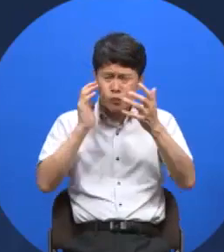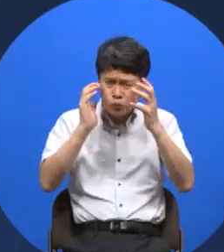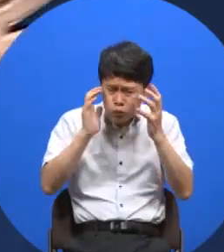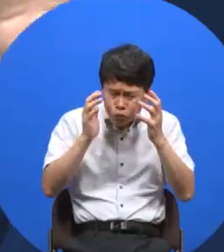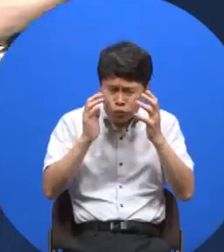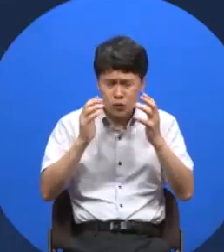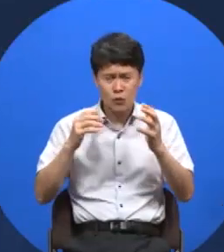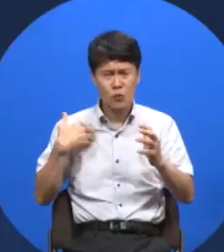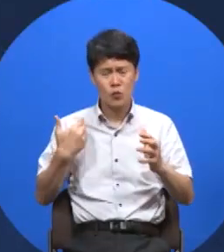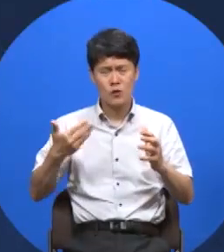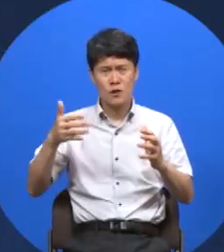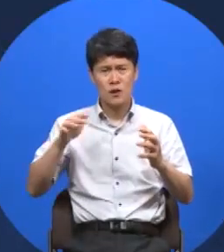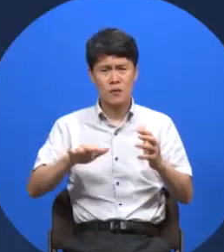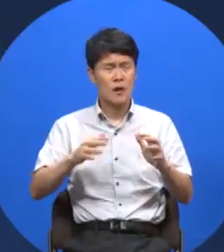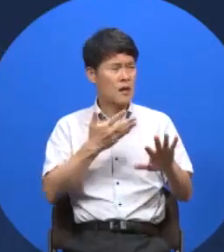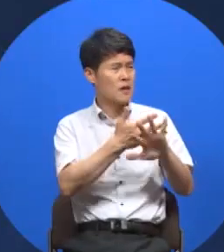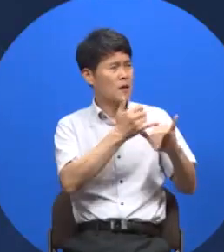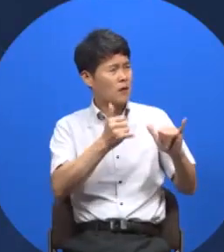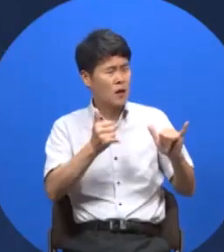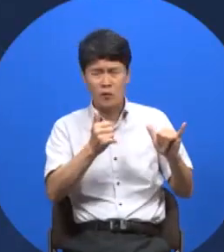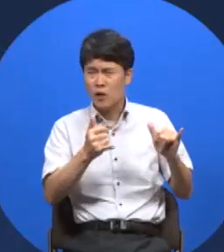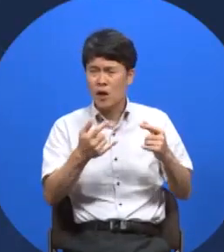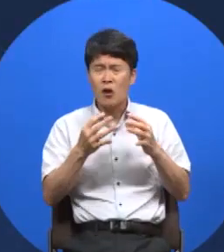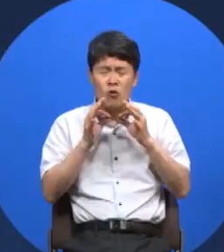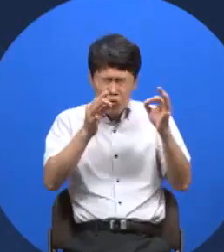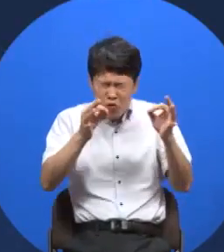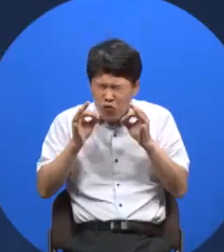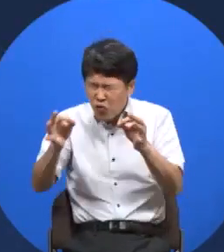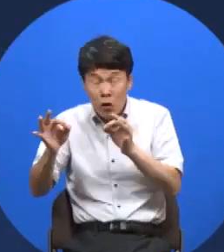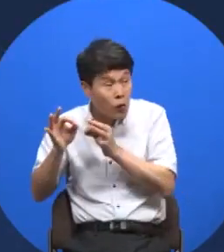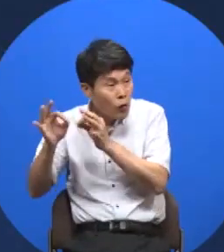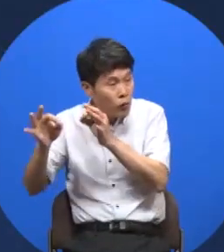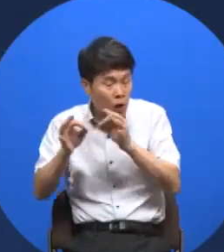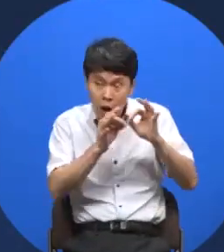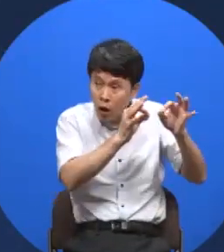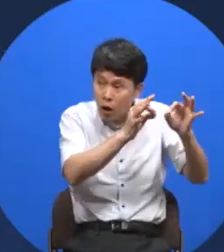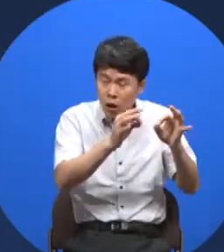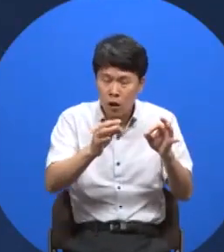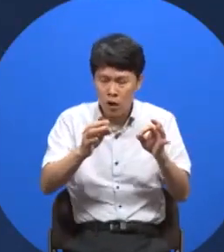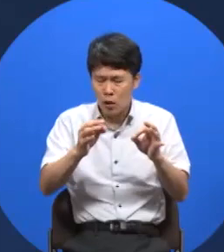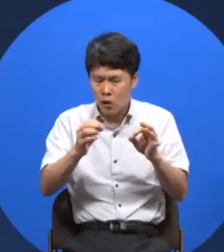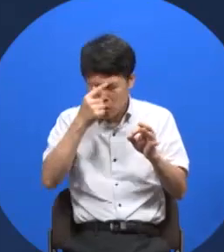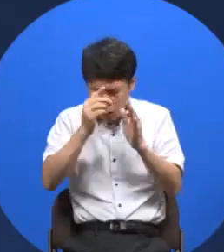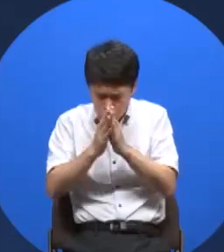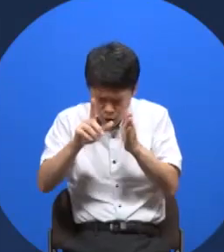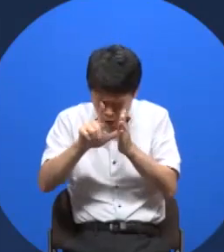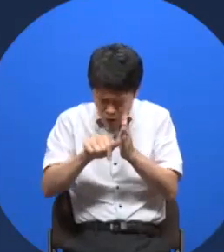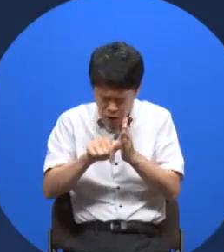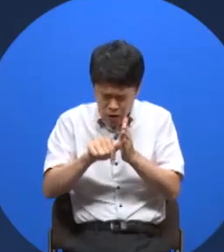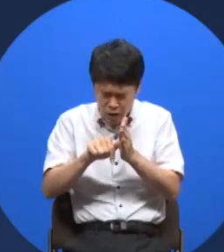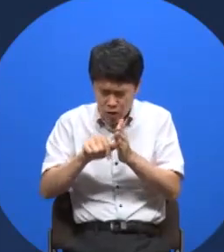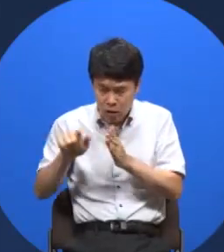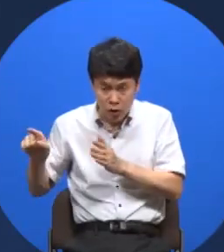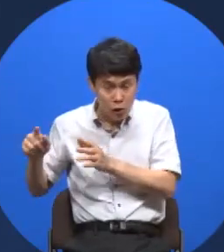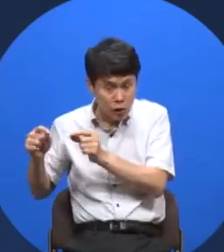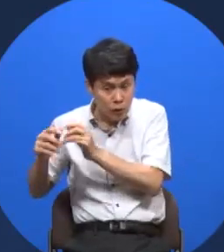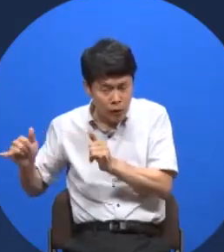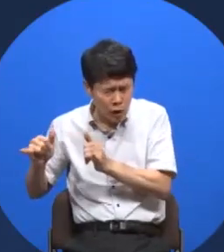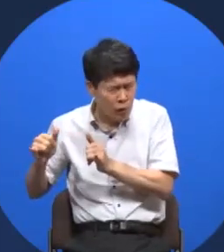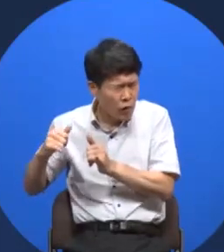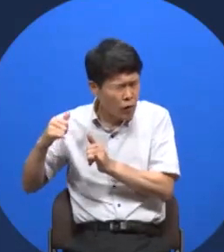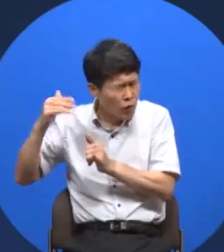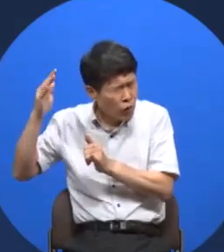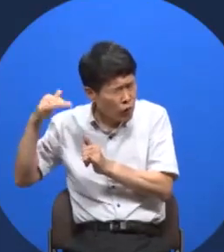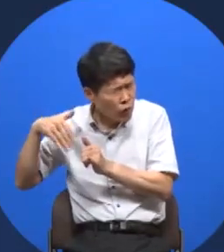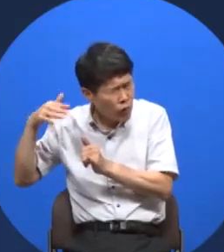복잡할지 모르지만 여하튼 다른 사람과 함께 소리를 내어 어느 정도 기도하다 보면 갑자기 옆에 사람의 소리가 안 들리는